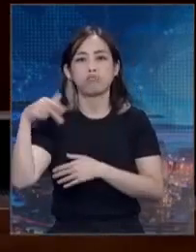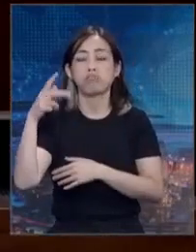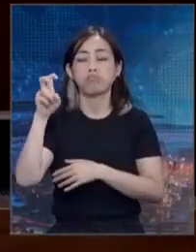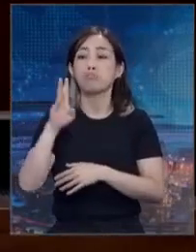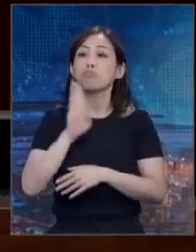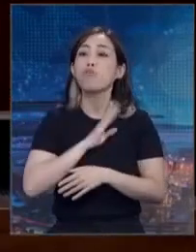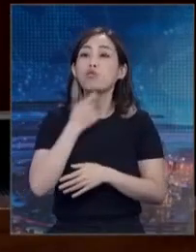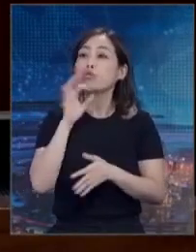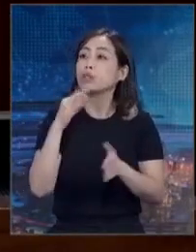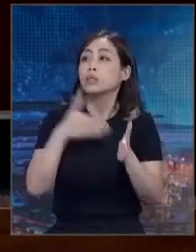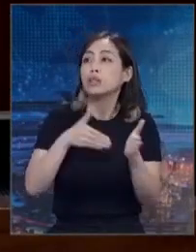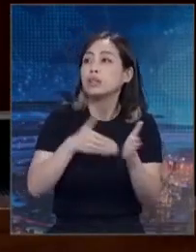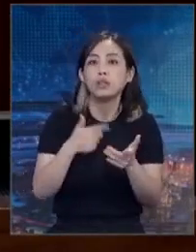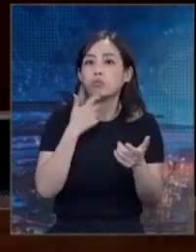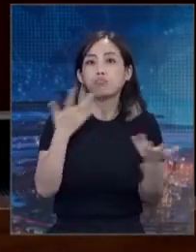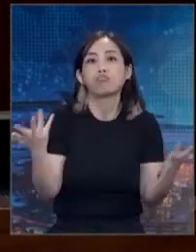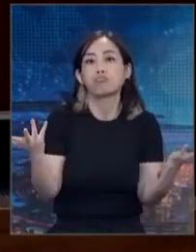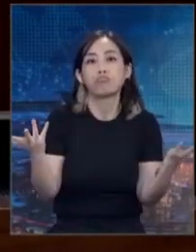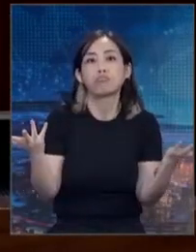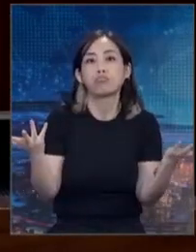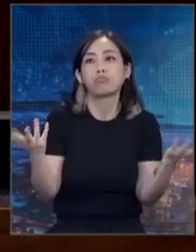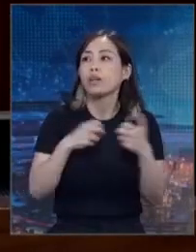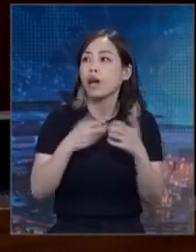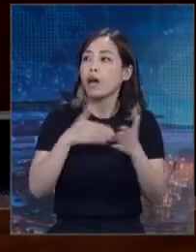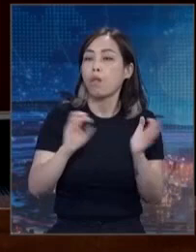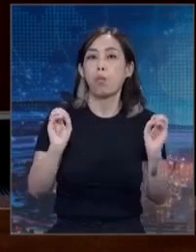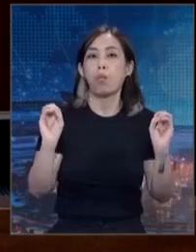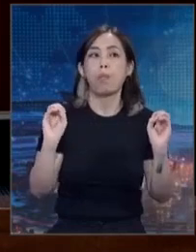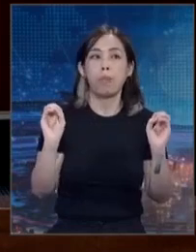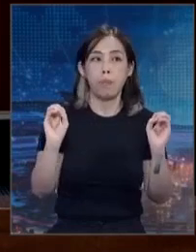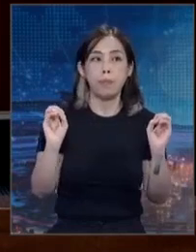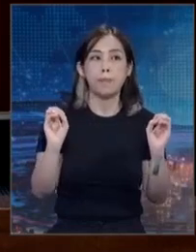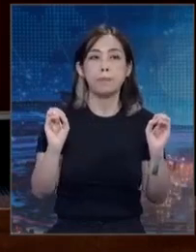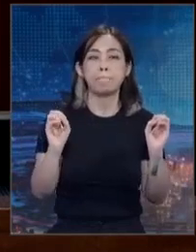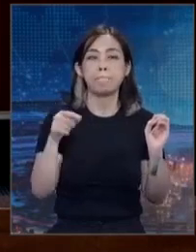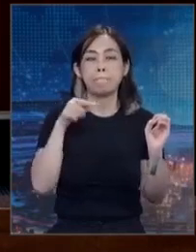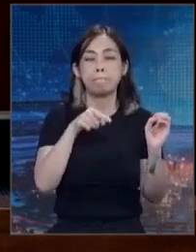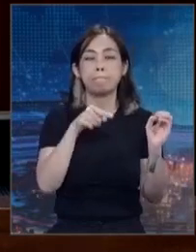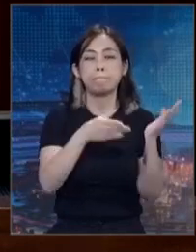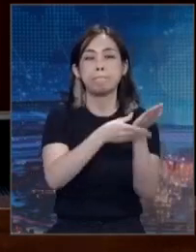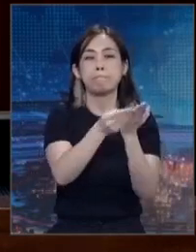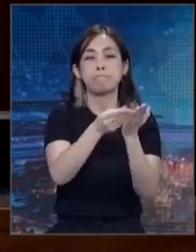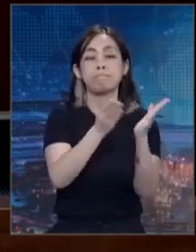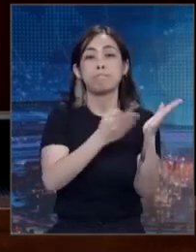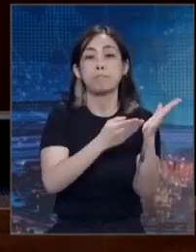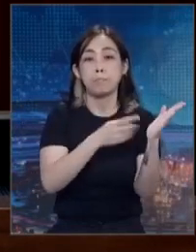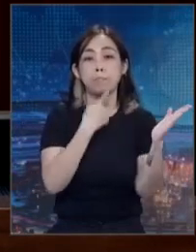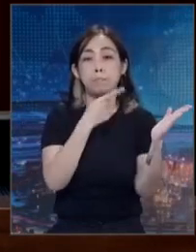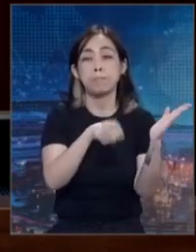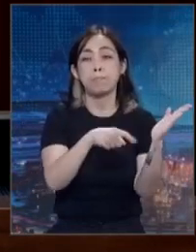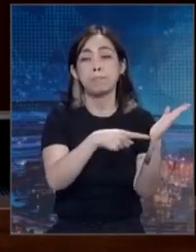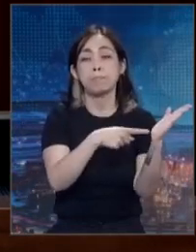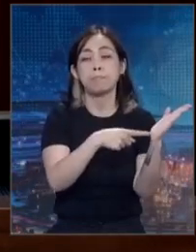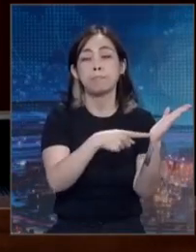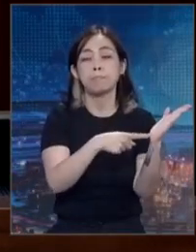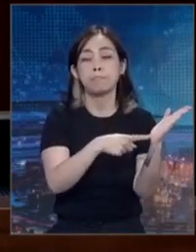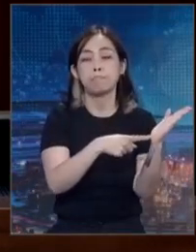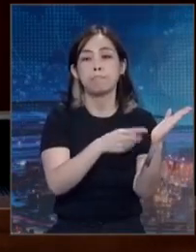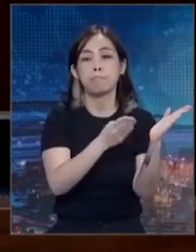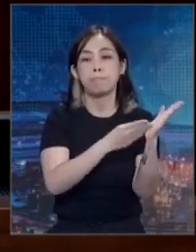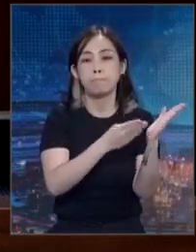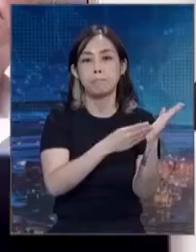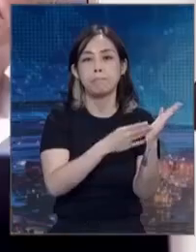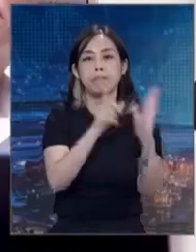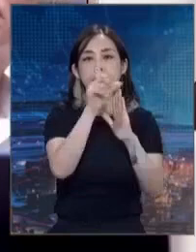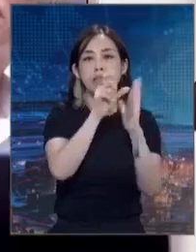đề vướng mắc và ách tắc cả. Thì đại biểu có thể đọc ở trong cái báo cáo về rà soát và các cái danh mục về rà